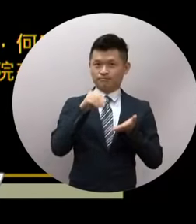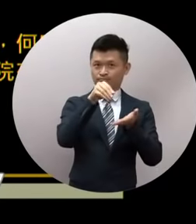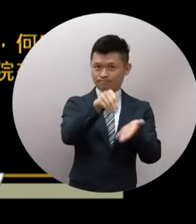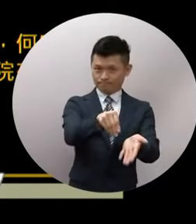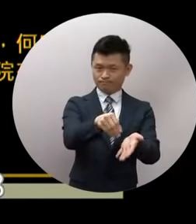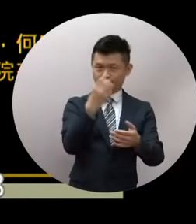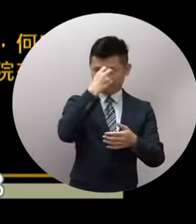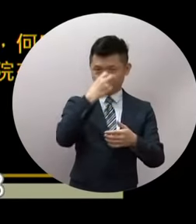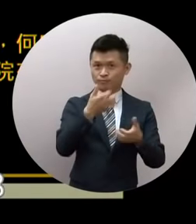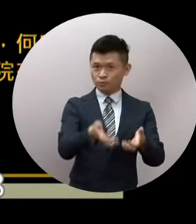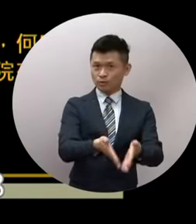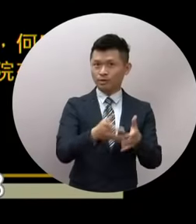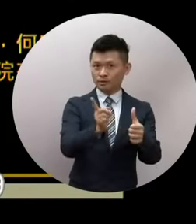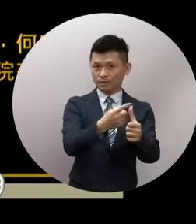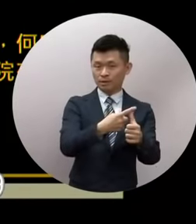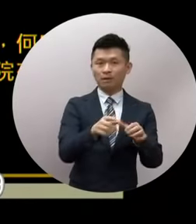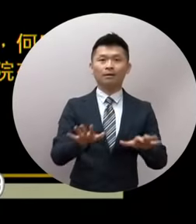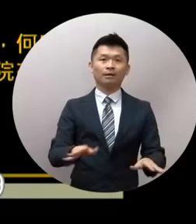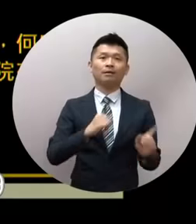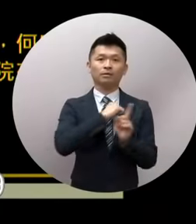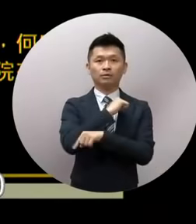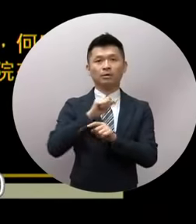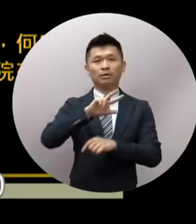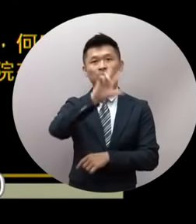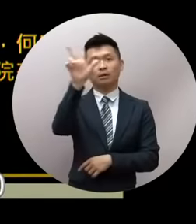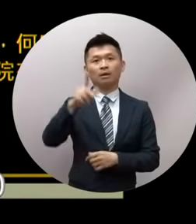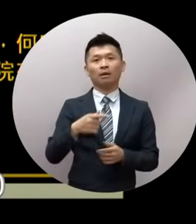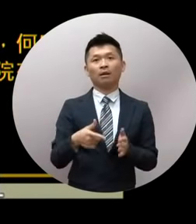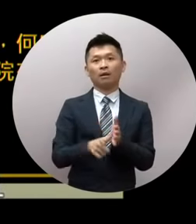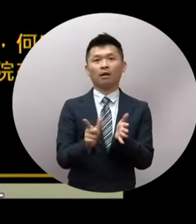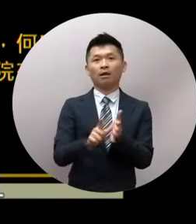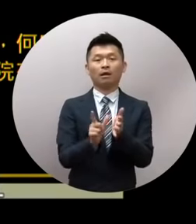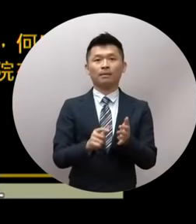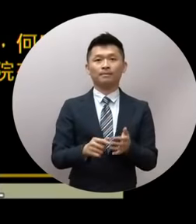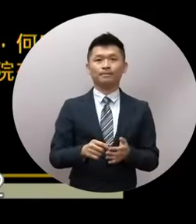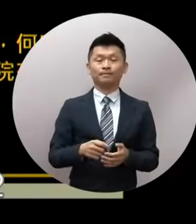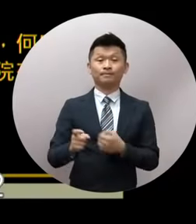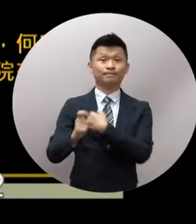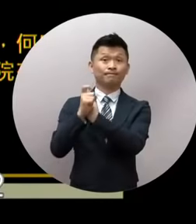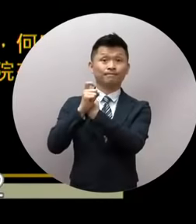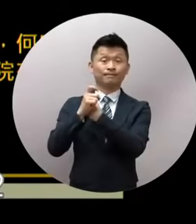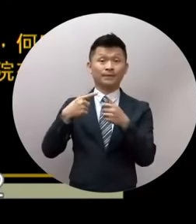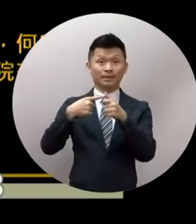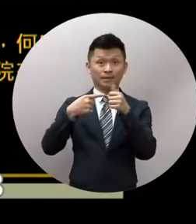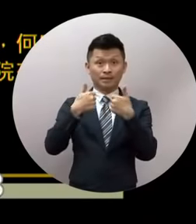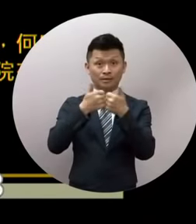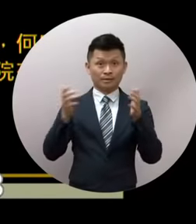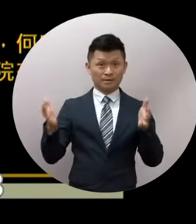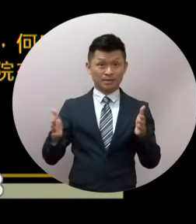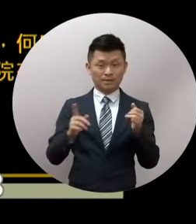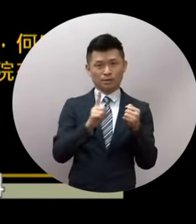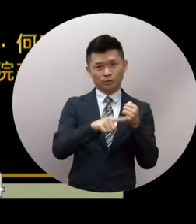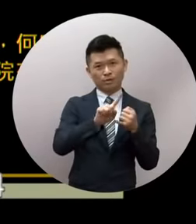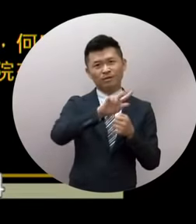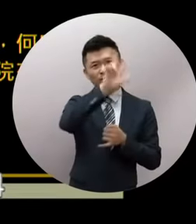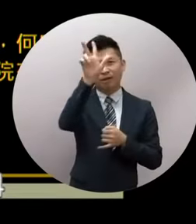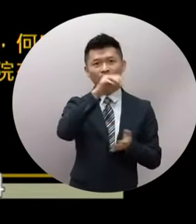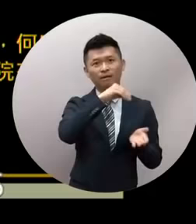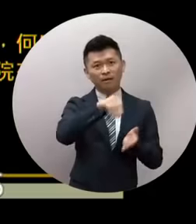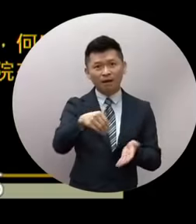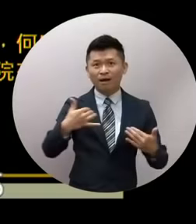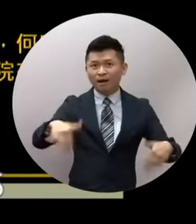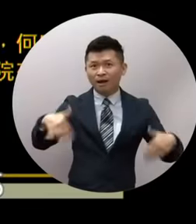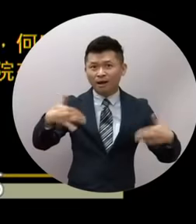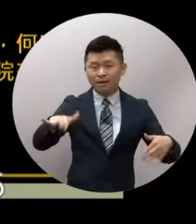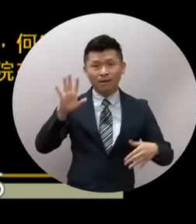法案。哇，今日已经是最后一天啊！今天是这个第十届的第一会期的最后一天了嘛？啊，还未上来。